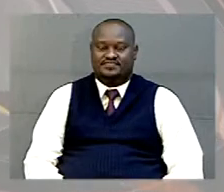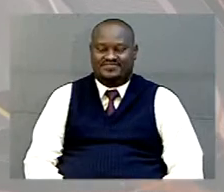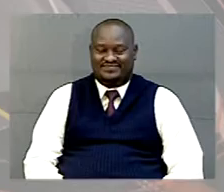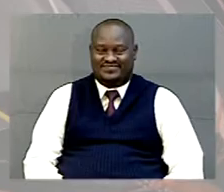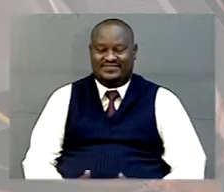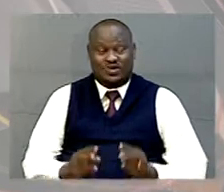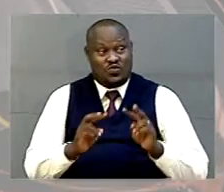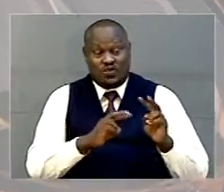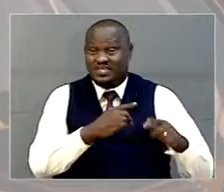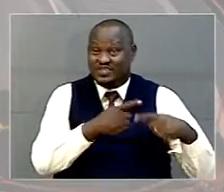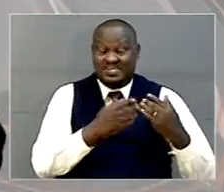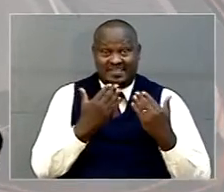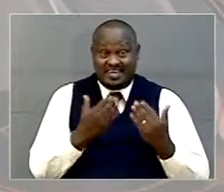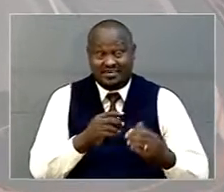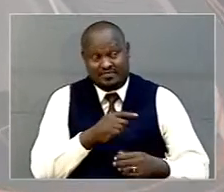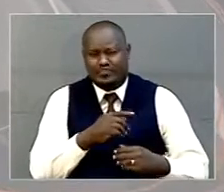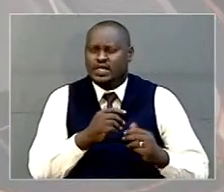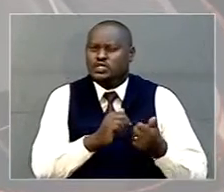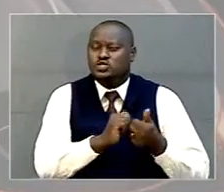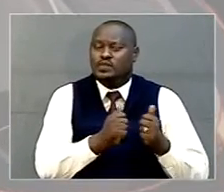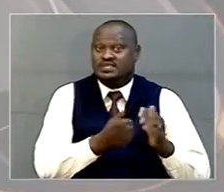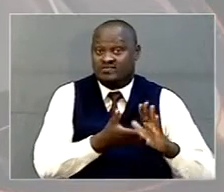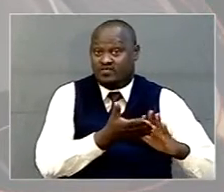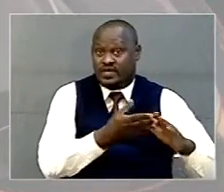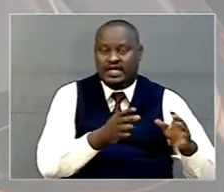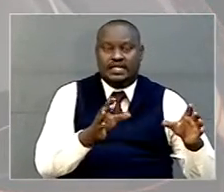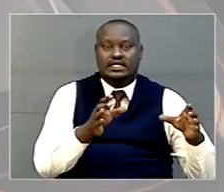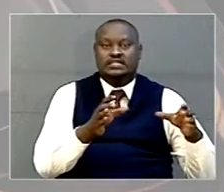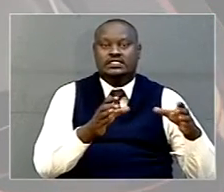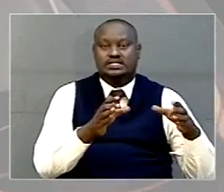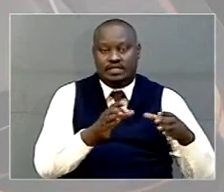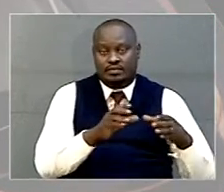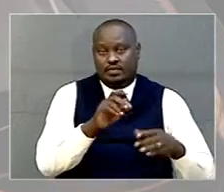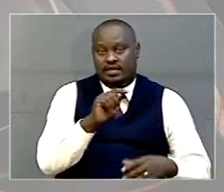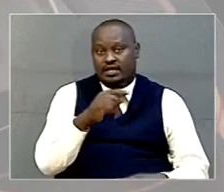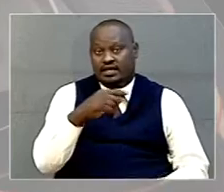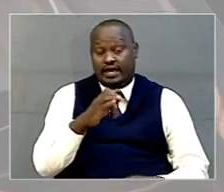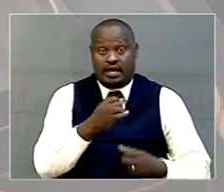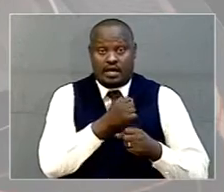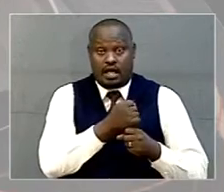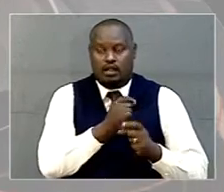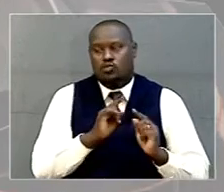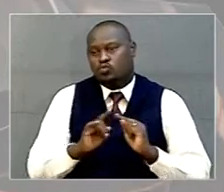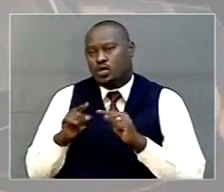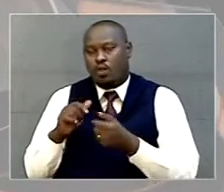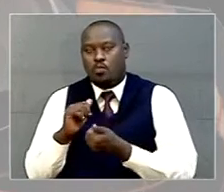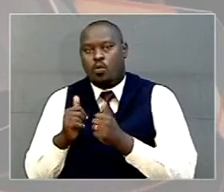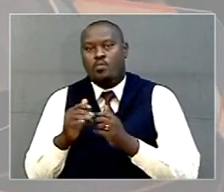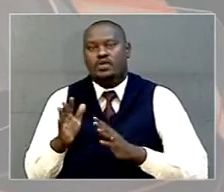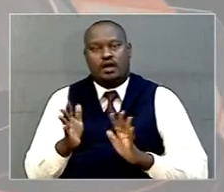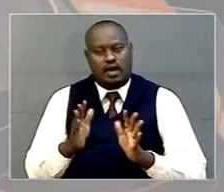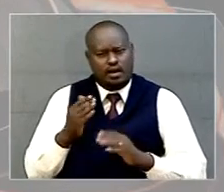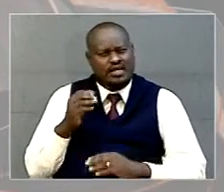Kyekyo kyennyini muzukulu wa Ibrahimu agebye mizanyo kangayite mu lukwakwayo. Ttiimu ya Tage Girls tegenda kwetaba mu mpaka z'omwaka guno eza